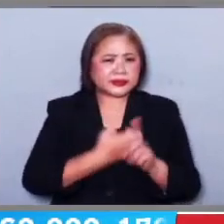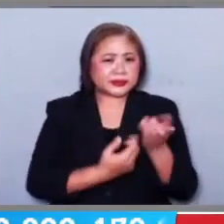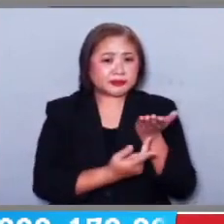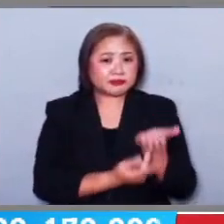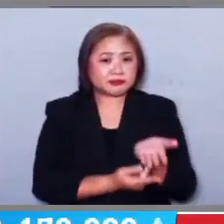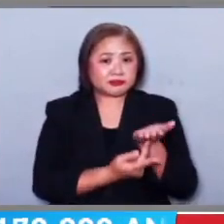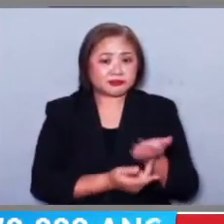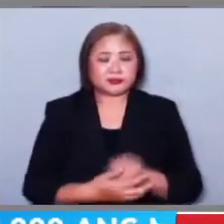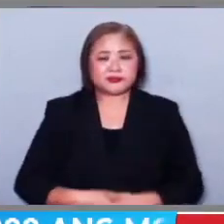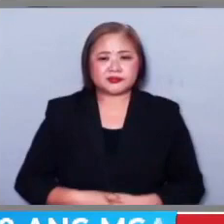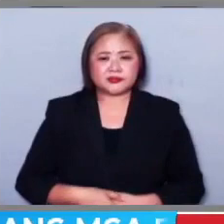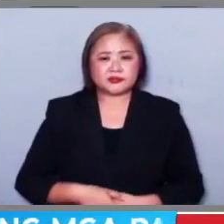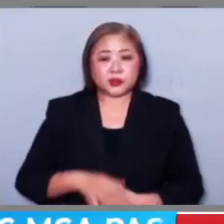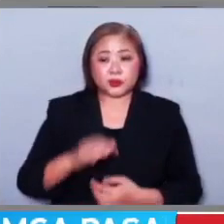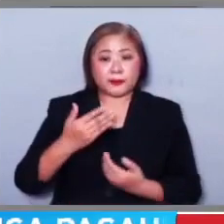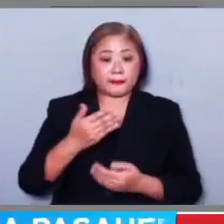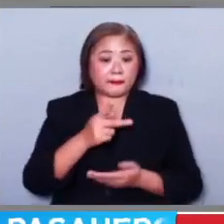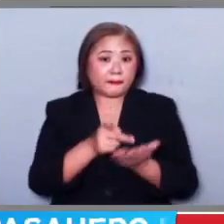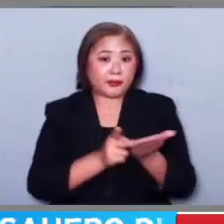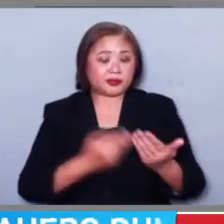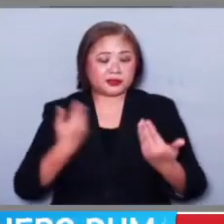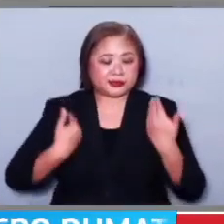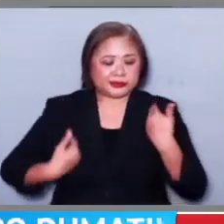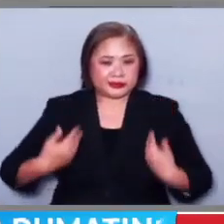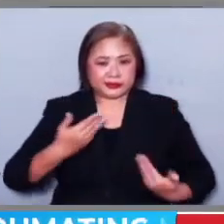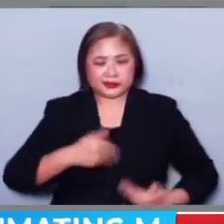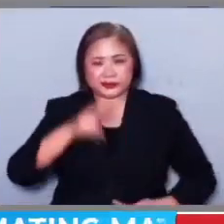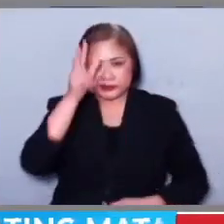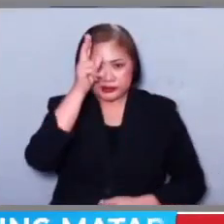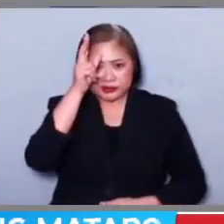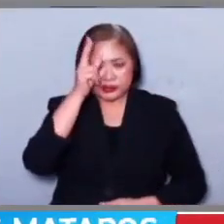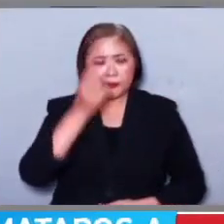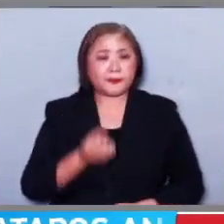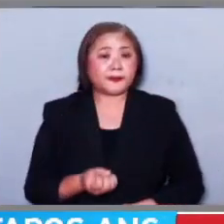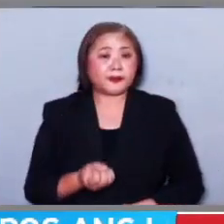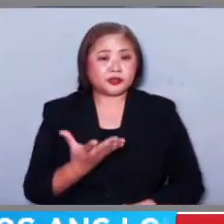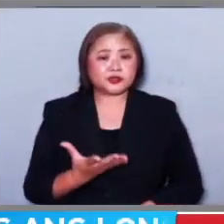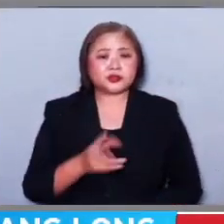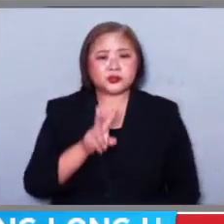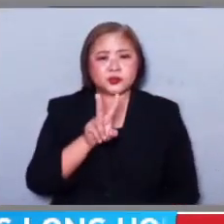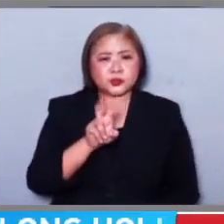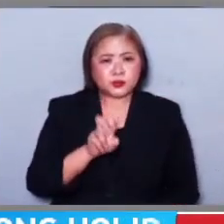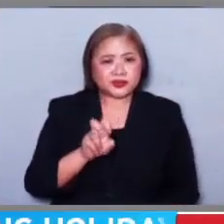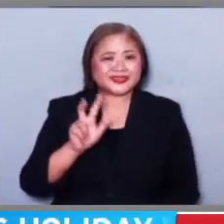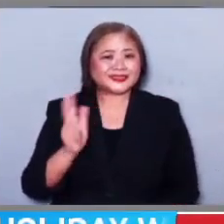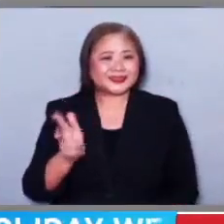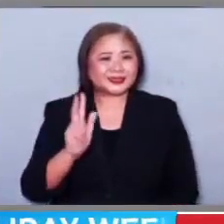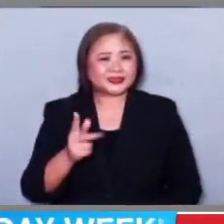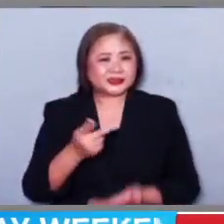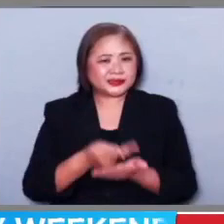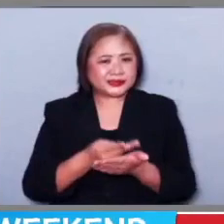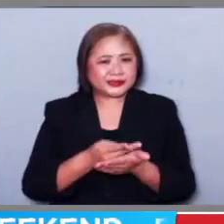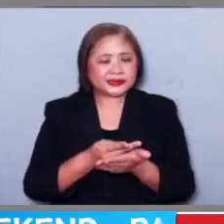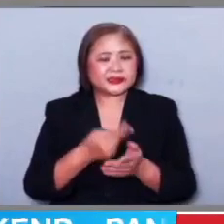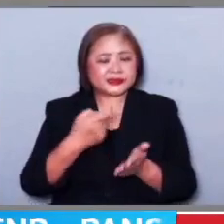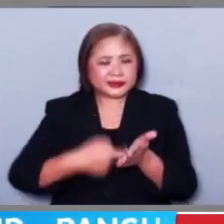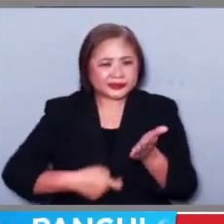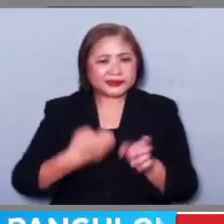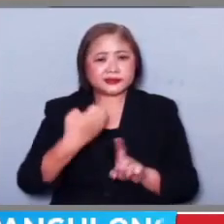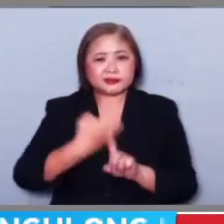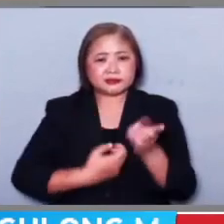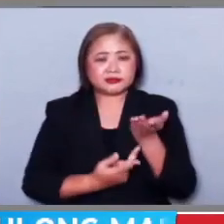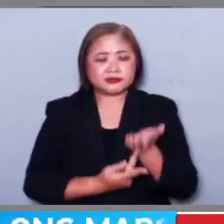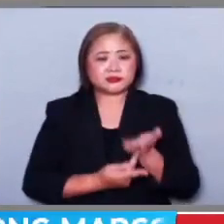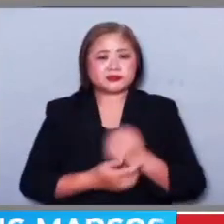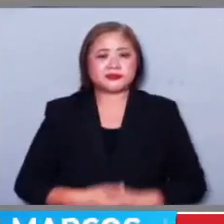choice cuts pa nga, kagaya nito, ay umaabot pa yan ng hanggang 230 pesos kada kilo. Ayon kay Gregorio